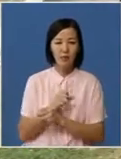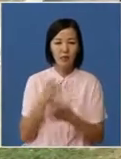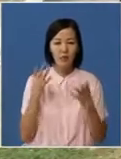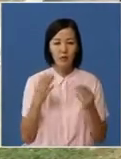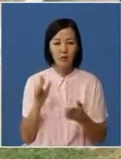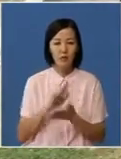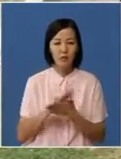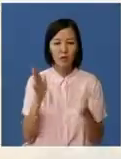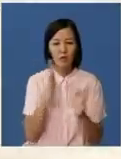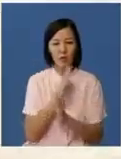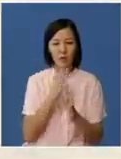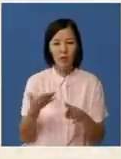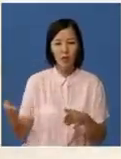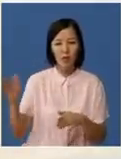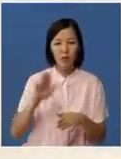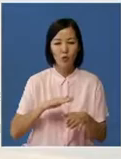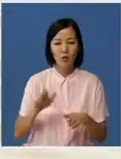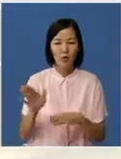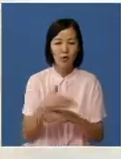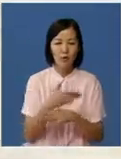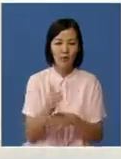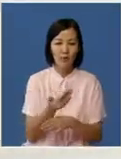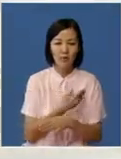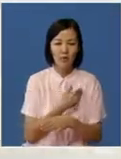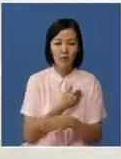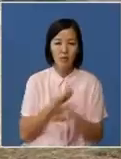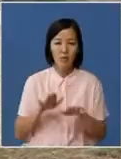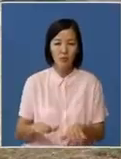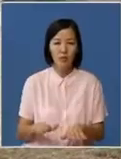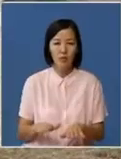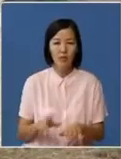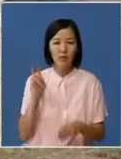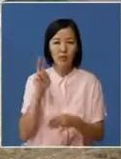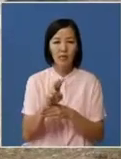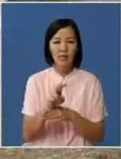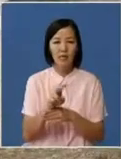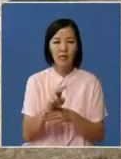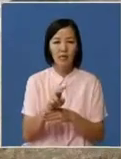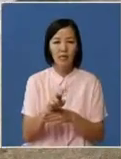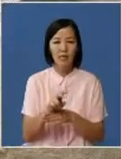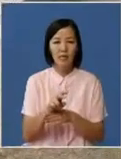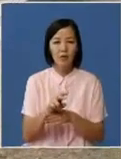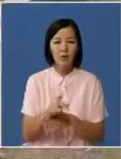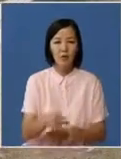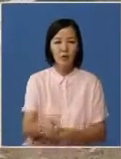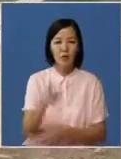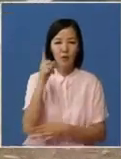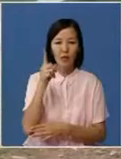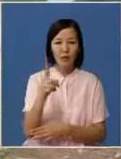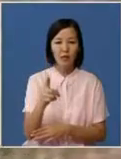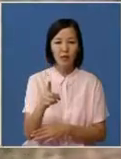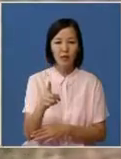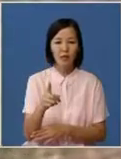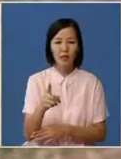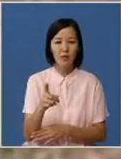ауада серуендеп тауға шыққысы келетіндер үшін таптырмайтын орын. Сонымен бірге мұнда келген демалушылар арнайы жасалған тоғаннан форель балығын